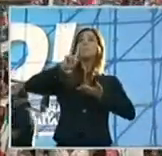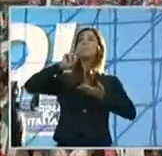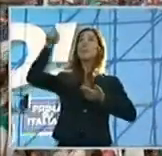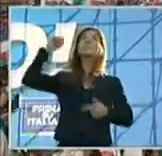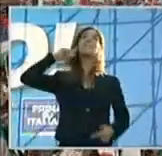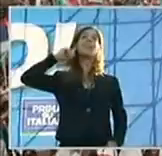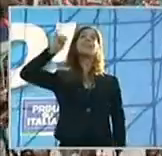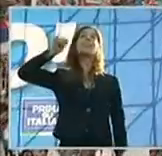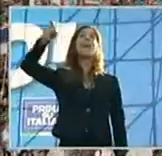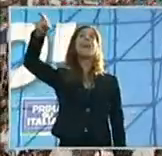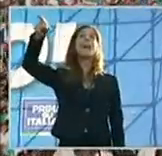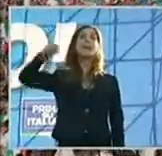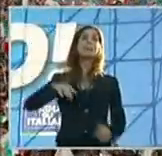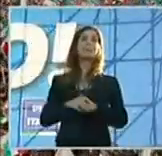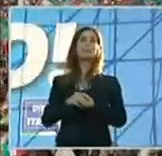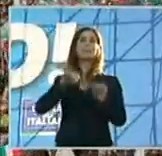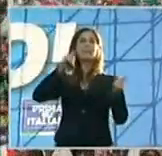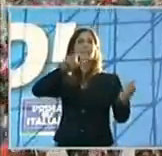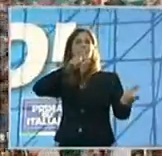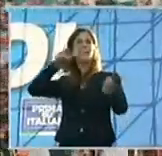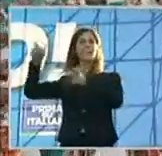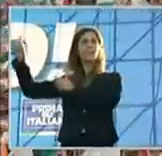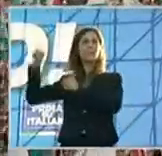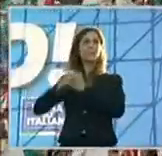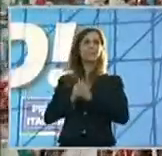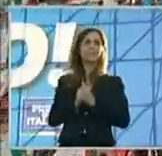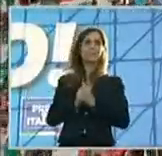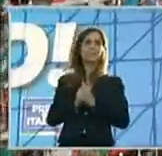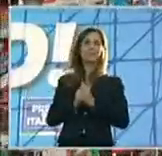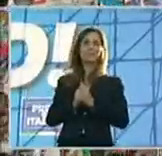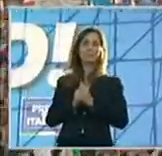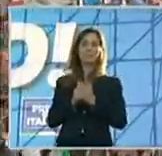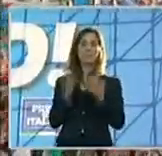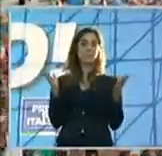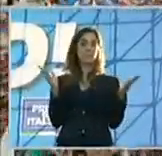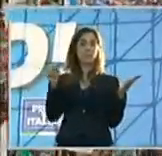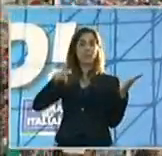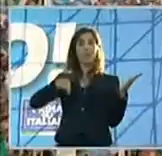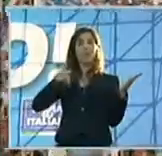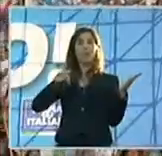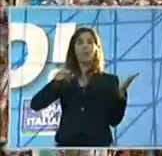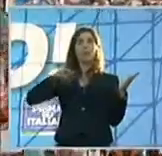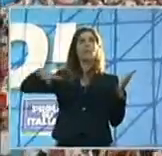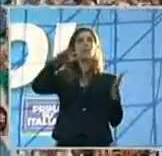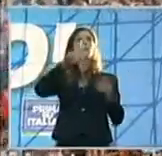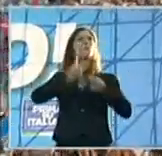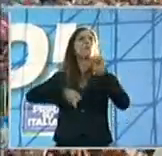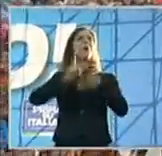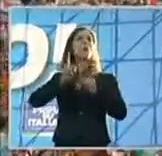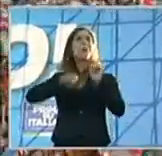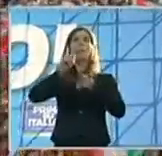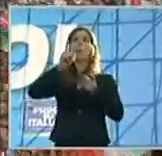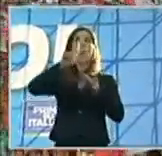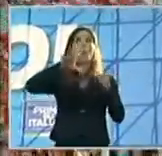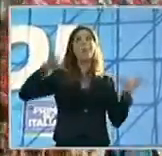ma non l'euro dal palco, quindi dobbiamo prenderla come un'indecisione su questo punto della Lega o